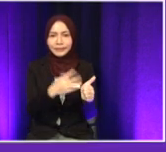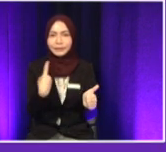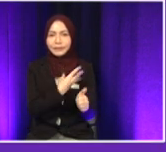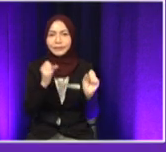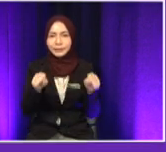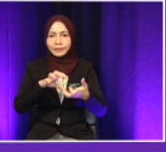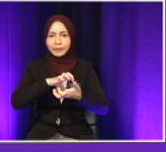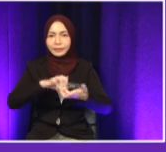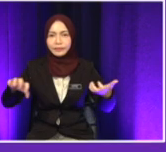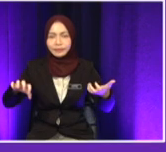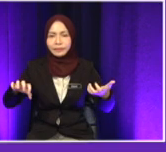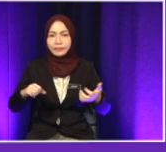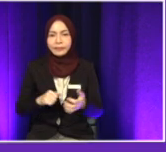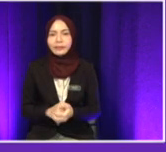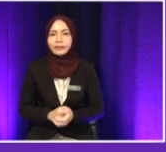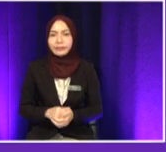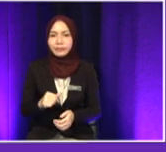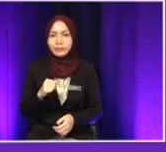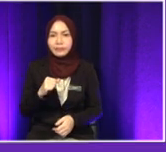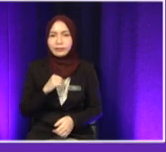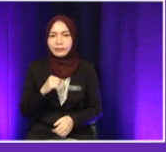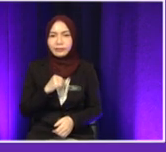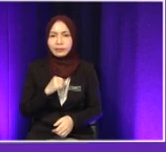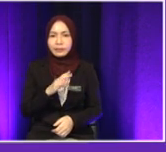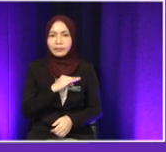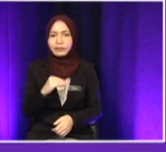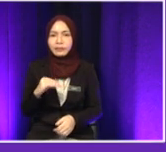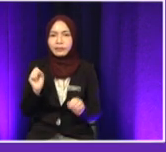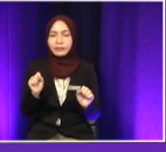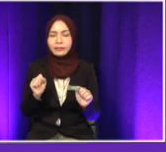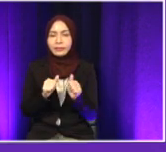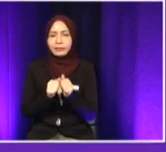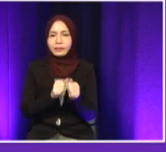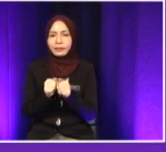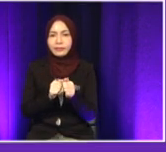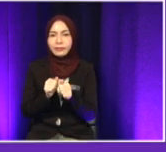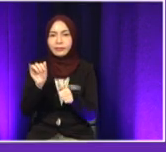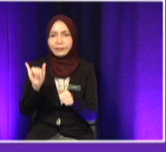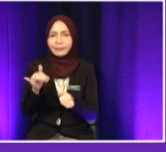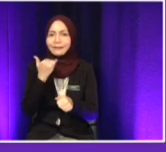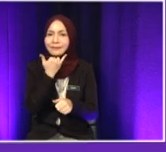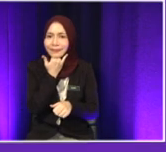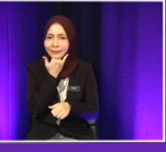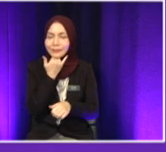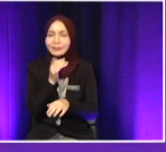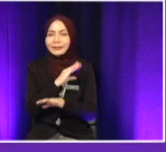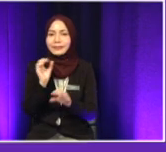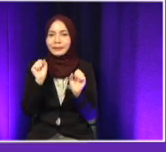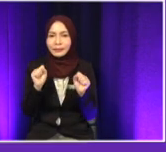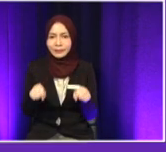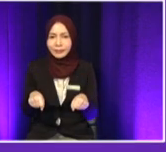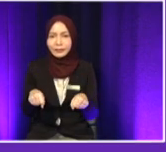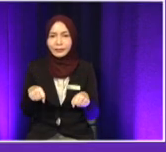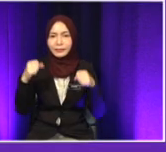dengan activity yang tidak bermanfaat dan juga melalaikannya